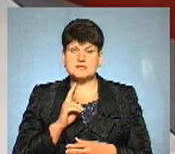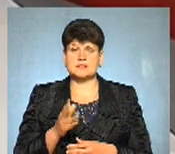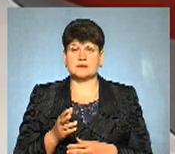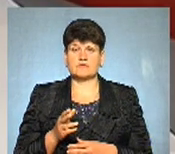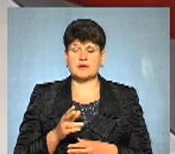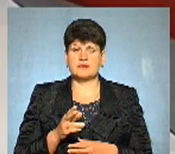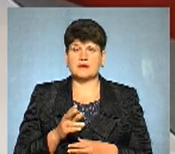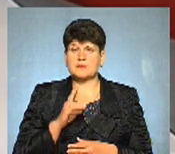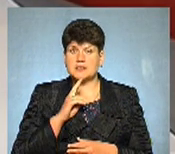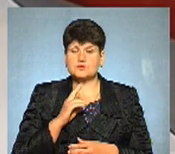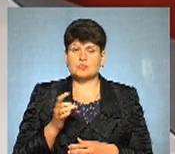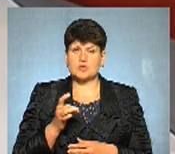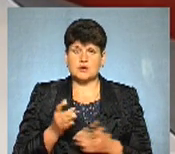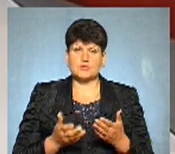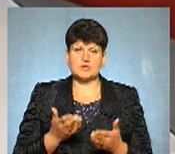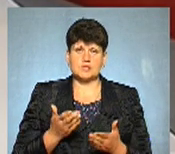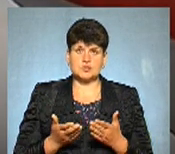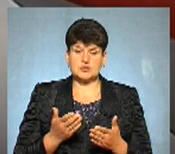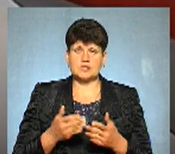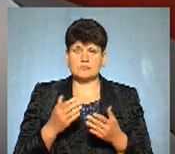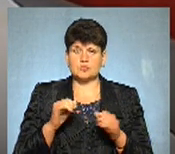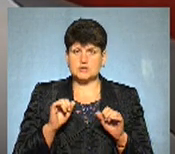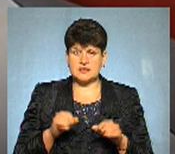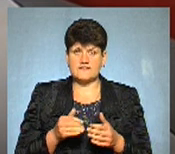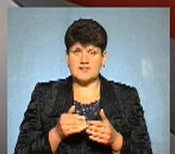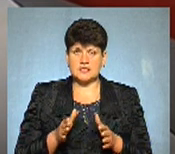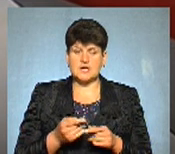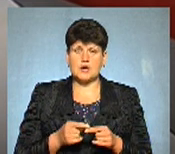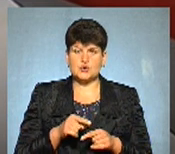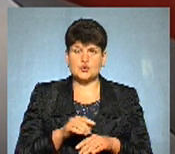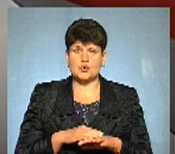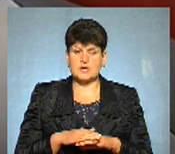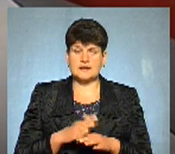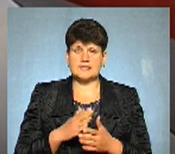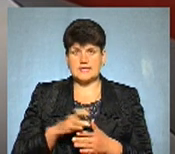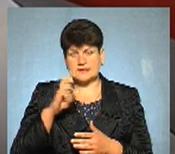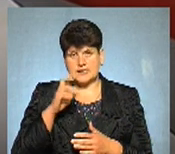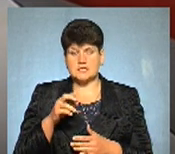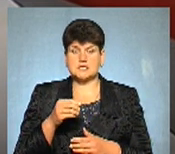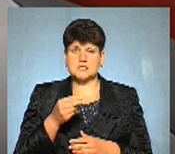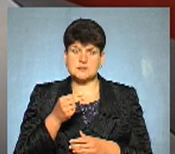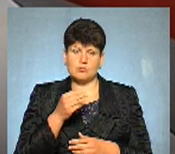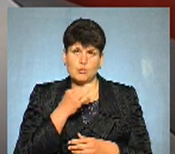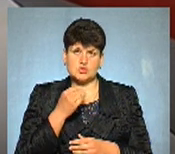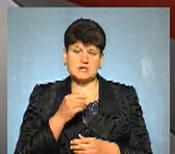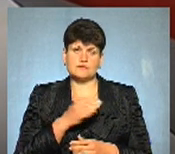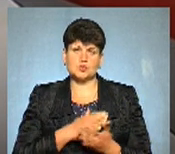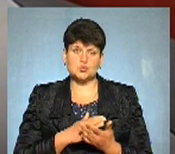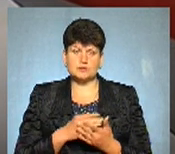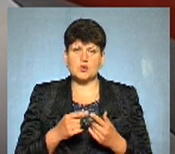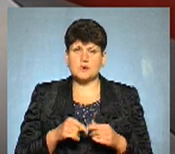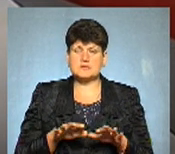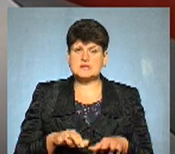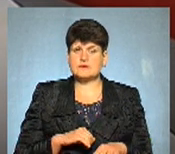В Кременецькому районі, якщо є можливість відкриття цього ринку, тоді є в нас Держпоживслужба, є органи місцевого самоврядування,